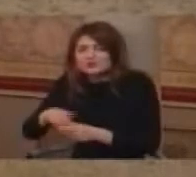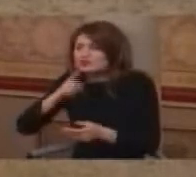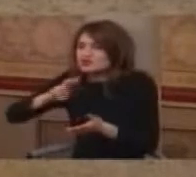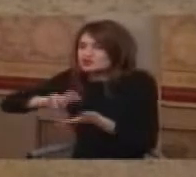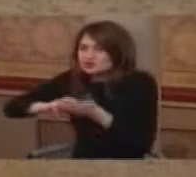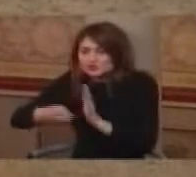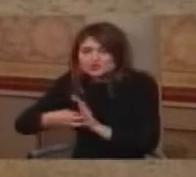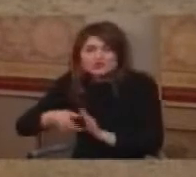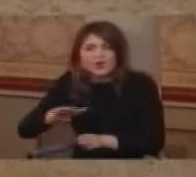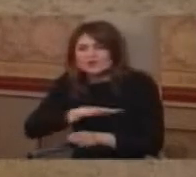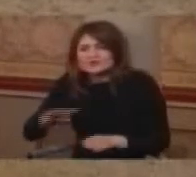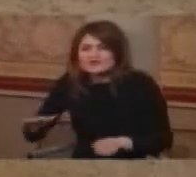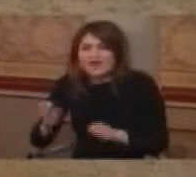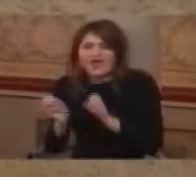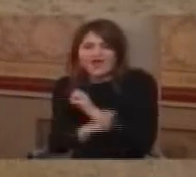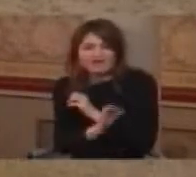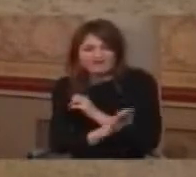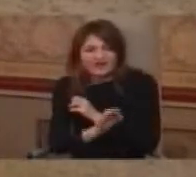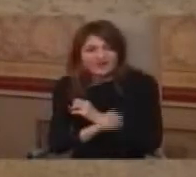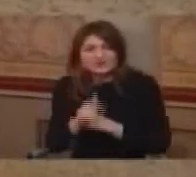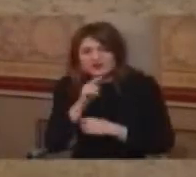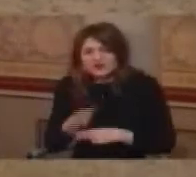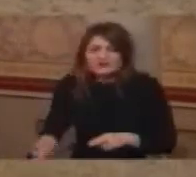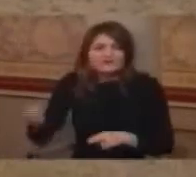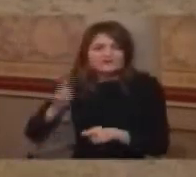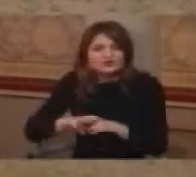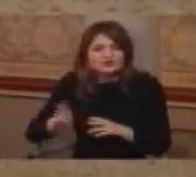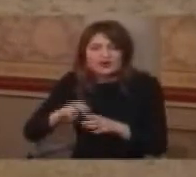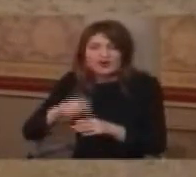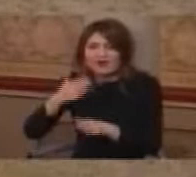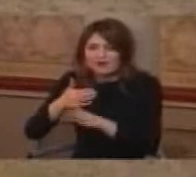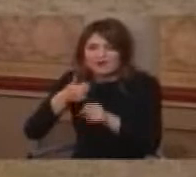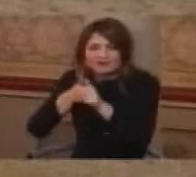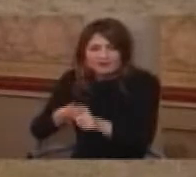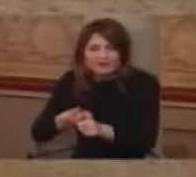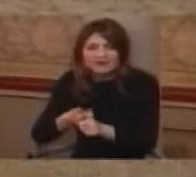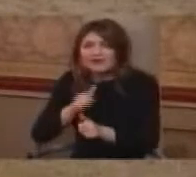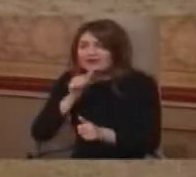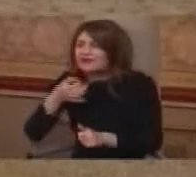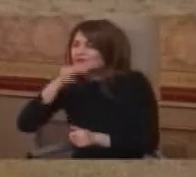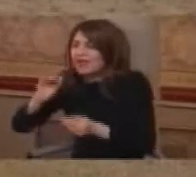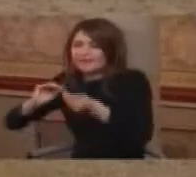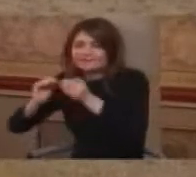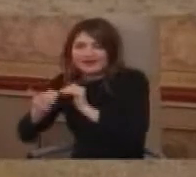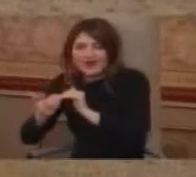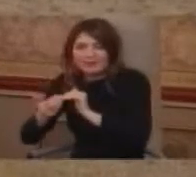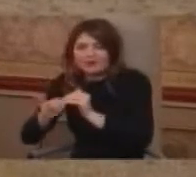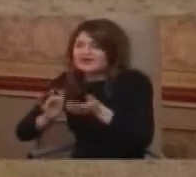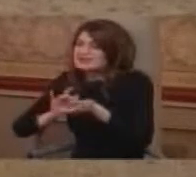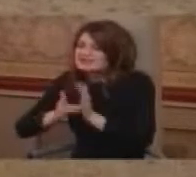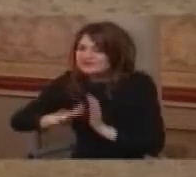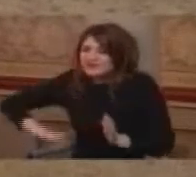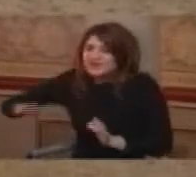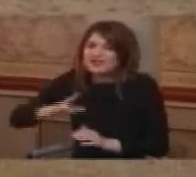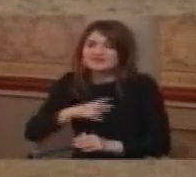stručnjaka u sve vrtiće i uključivanje većeg broja asistenta i pomoćnika kao i prilagodbu svih